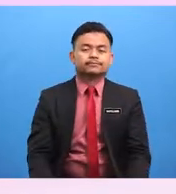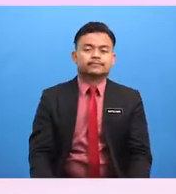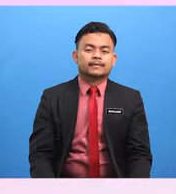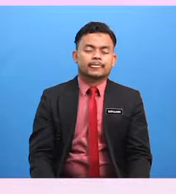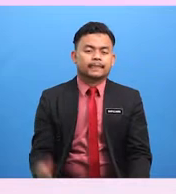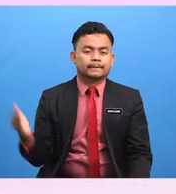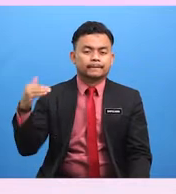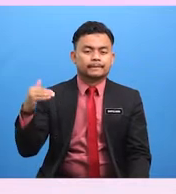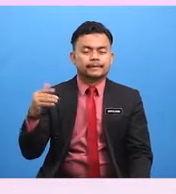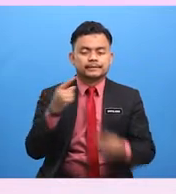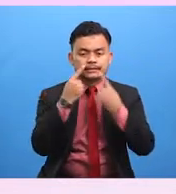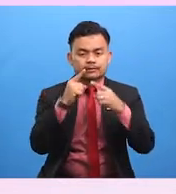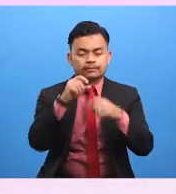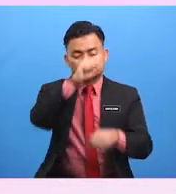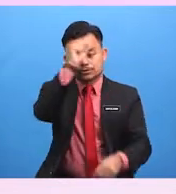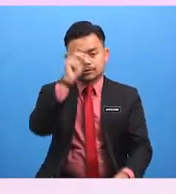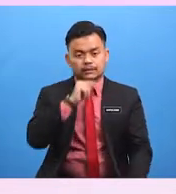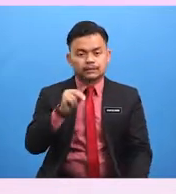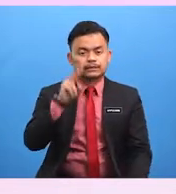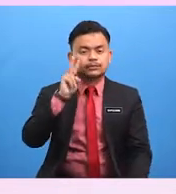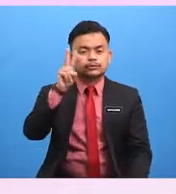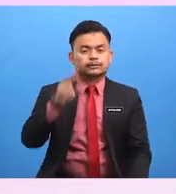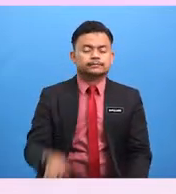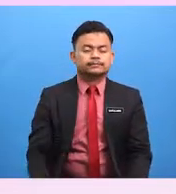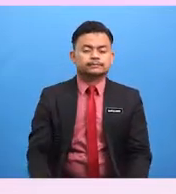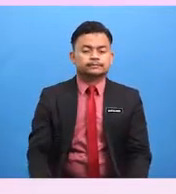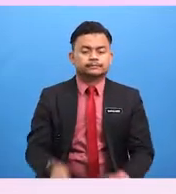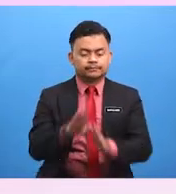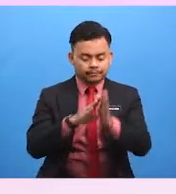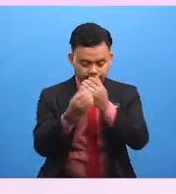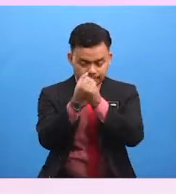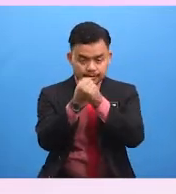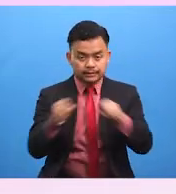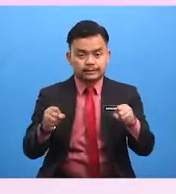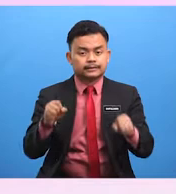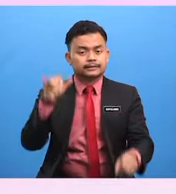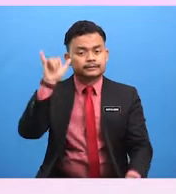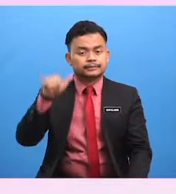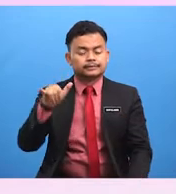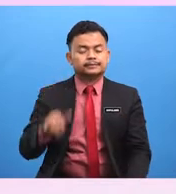Mari kita jawab soalan kedua pula. Bersedia ya?